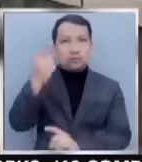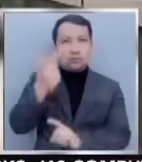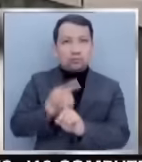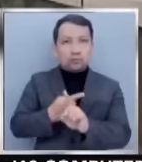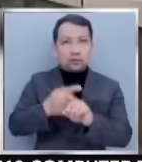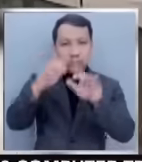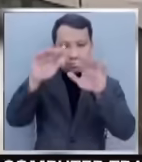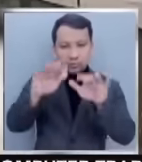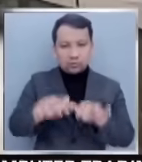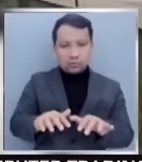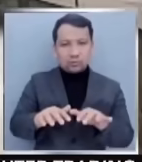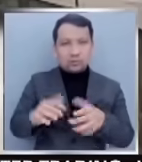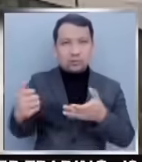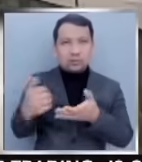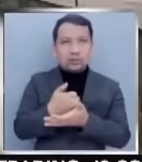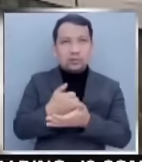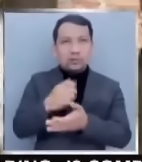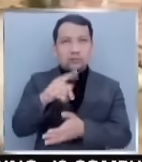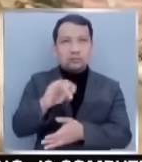sa datos ng PAGASA.